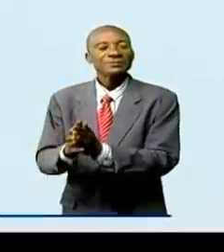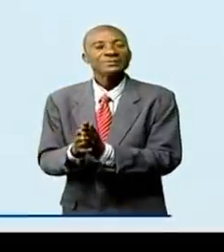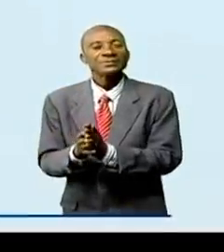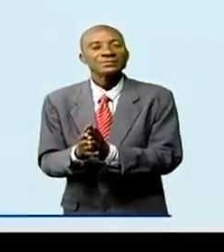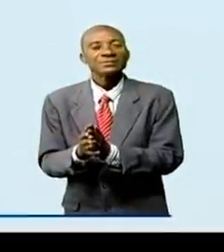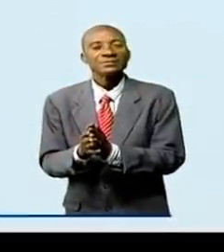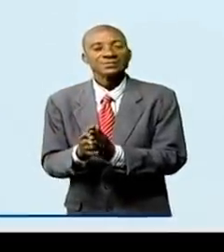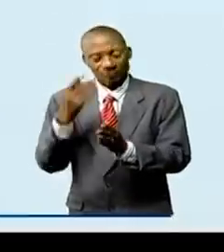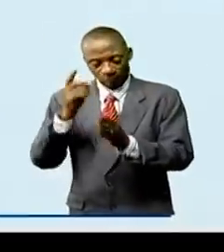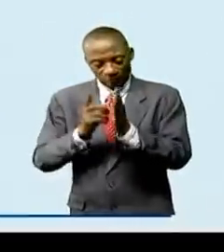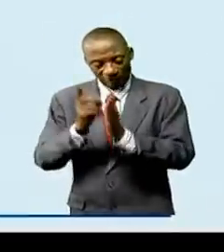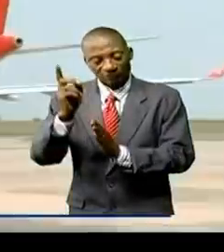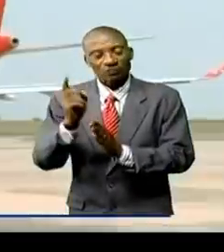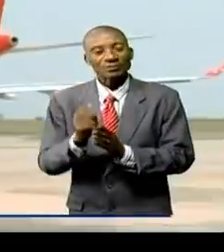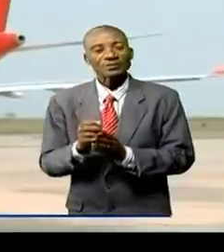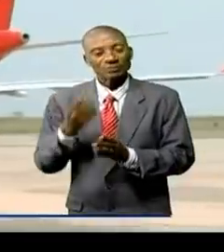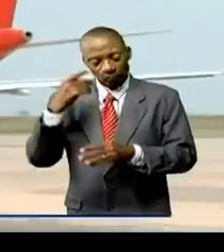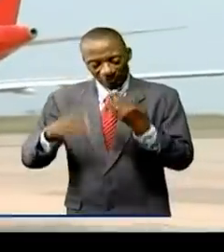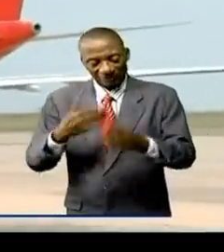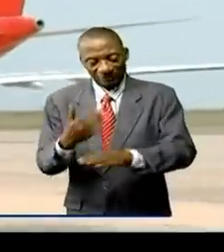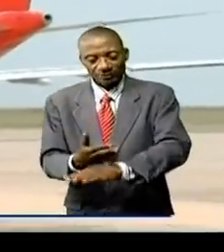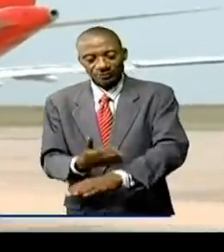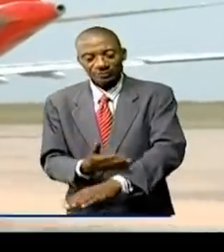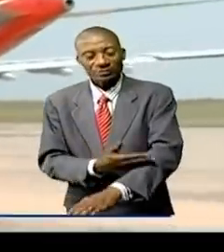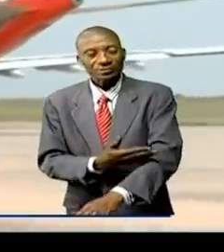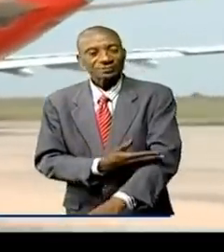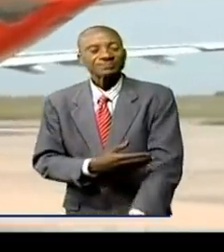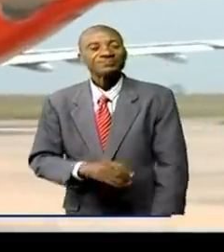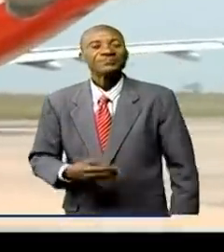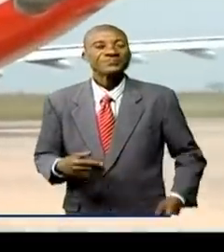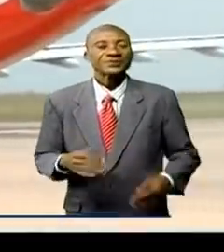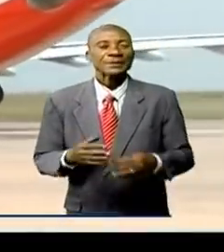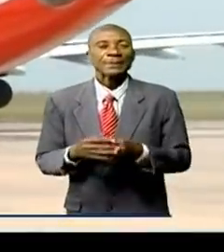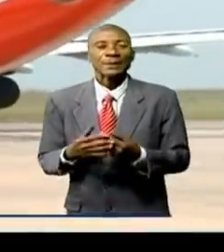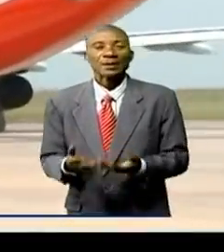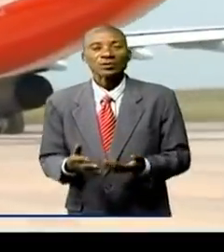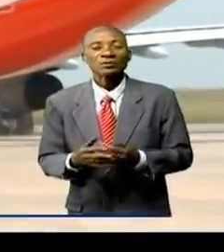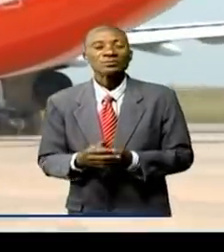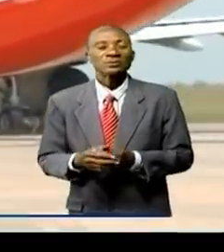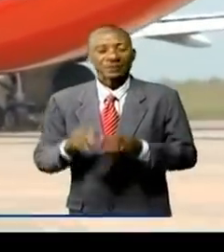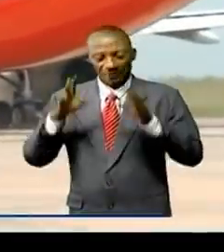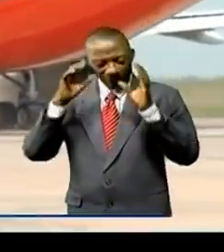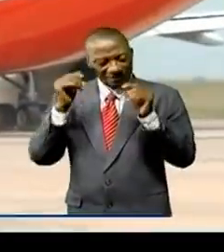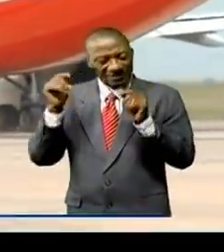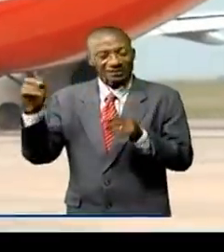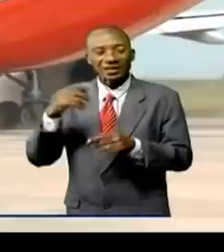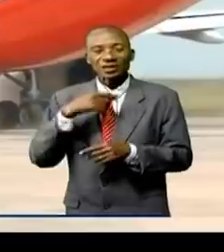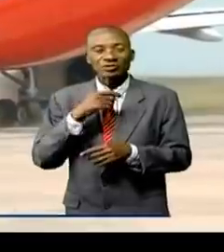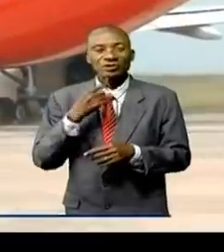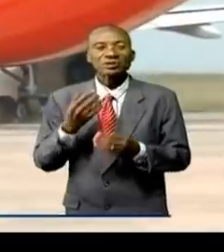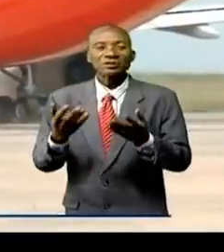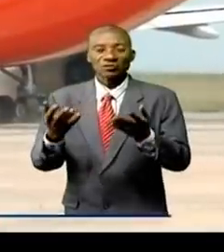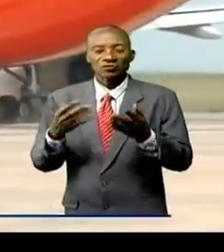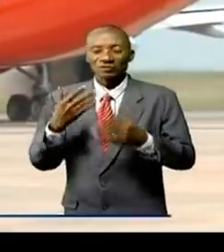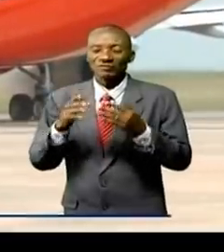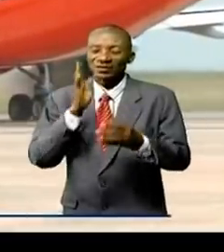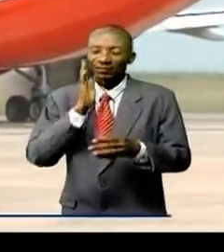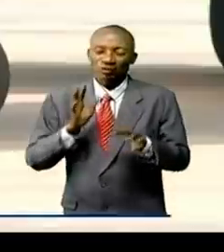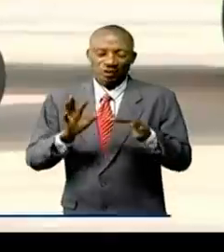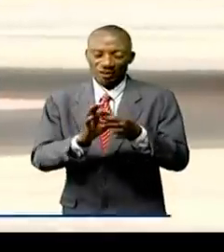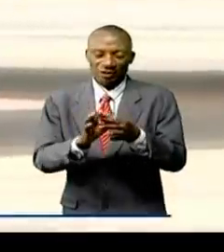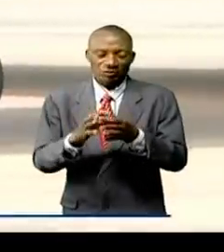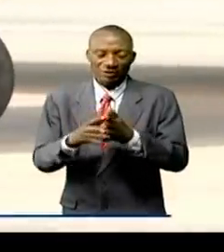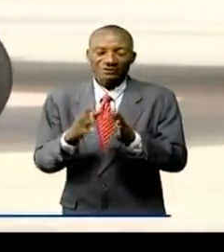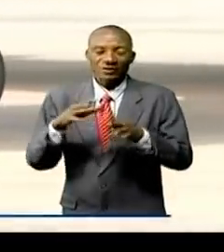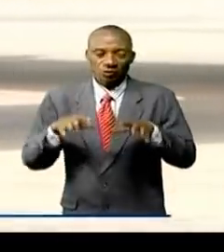Depuis le début des années 2000, Ankara a décidé de renforcer ses relations avec le pays d'Afrique. Avec la